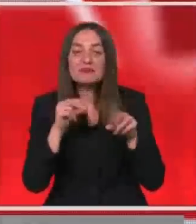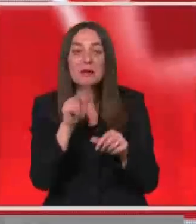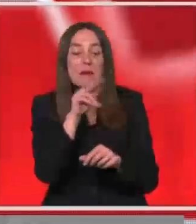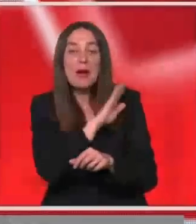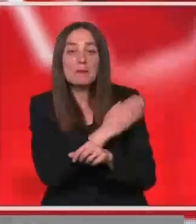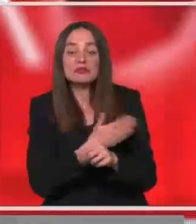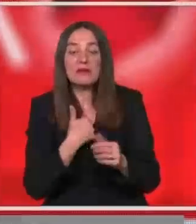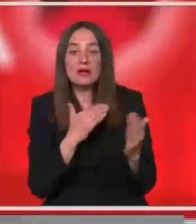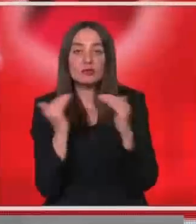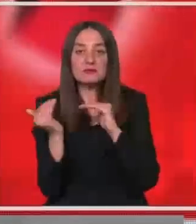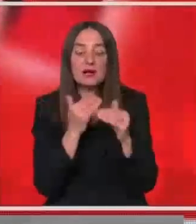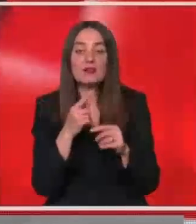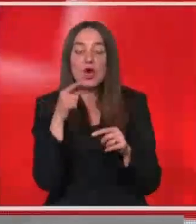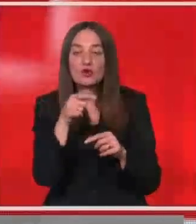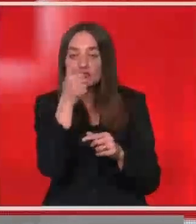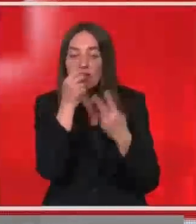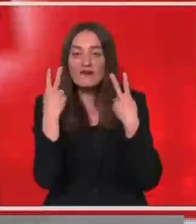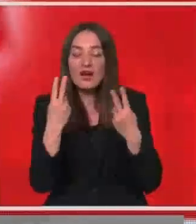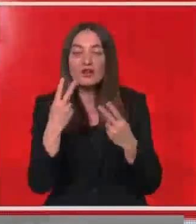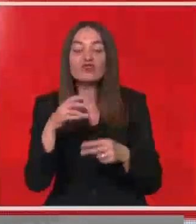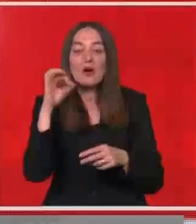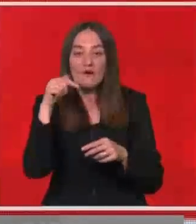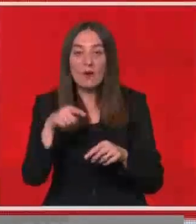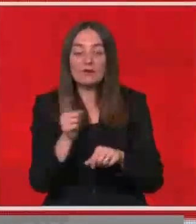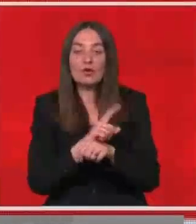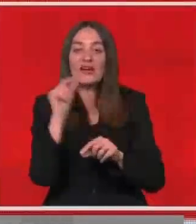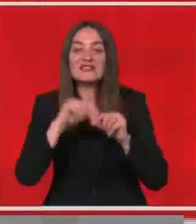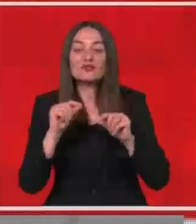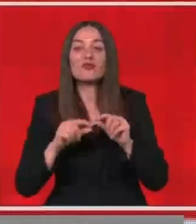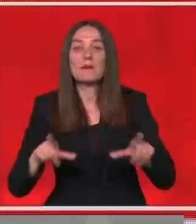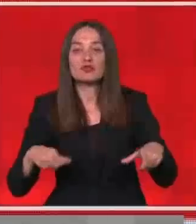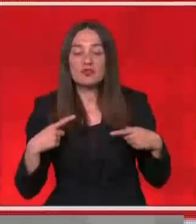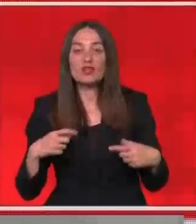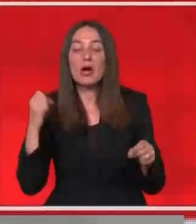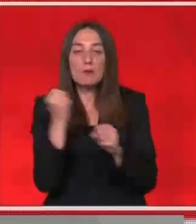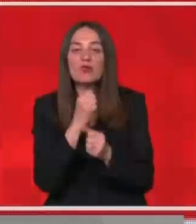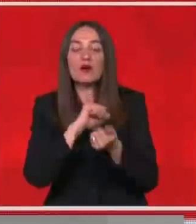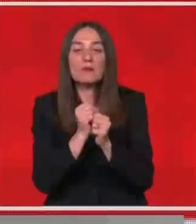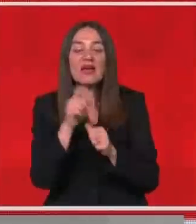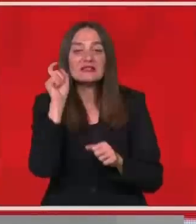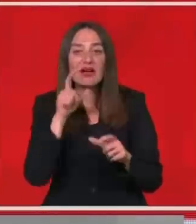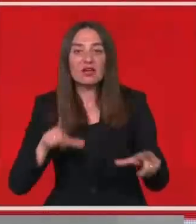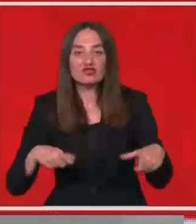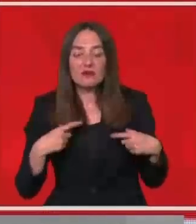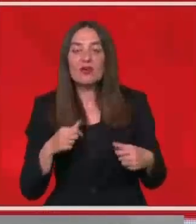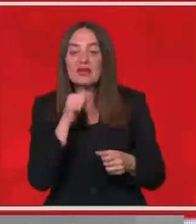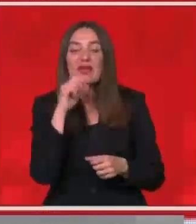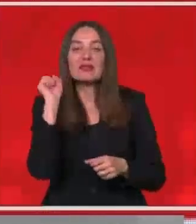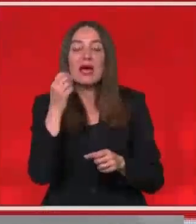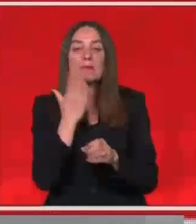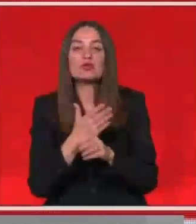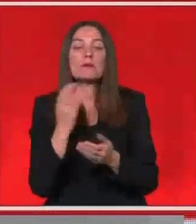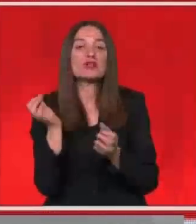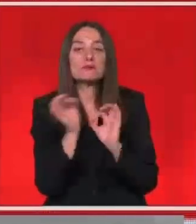naše saradnje. Ono što je važno je samo da u ovom trenutku sačuvamo živote, jer bukvalno se borimo za svaki život, i da budemo